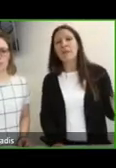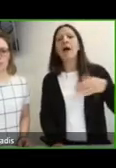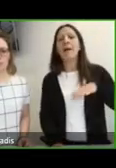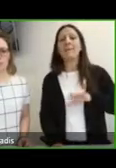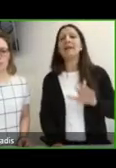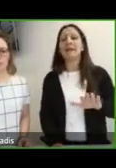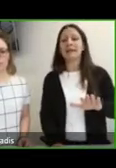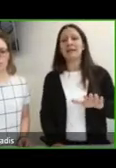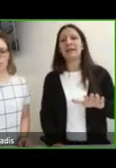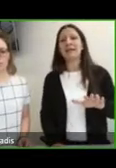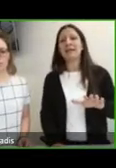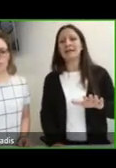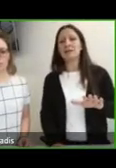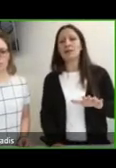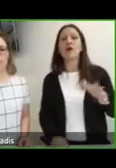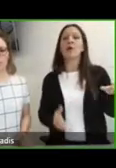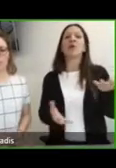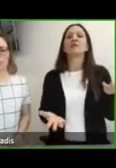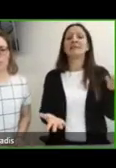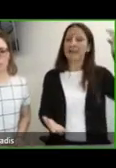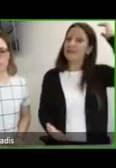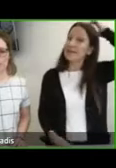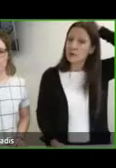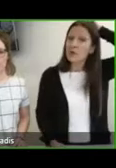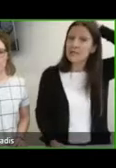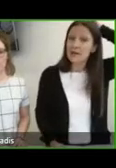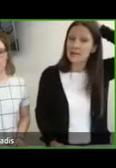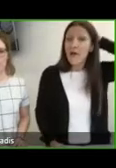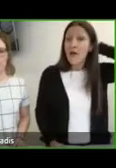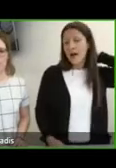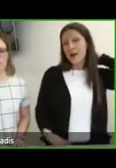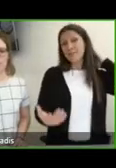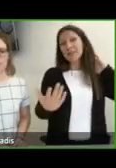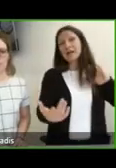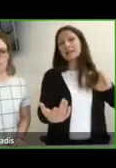n'a pas amené les résultats aussi, des résultats aussi élevés.